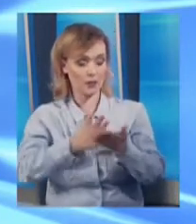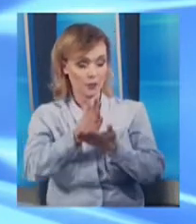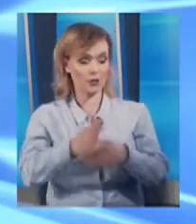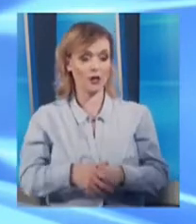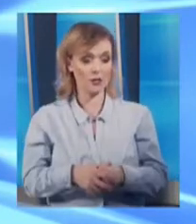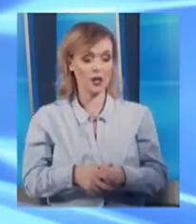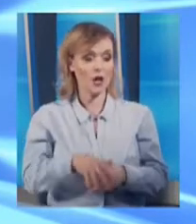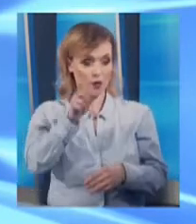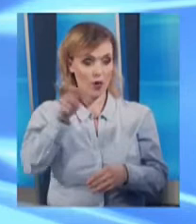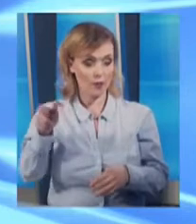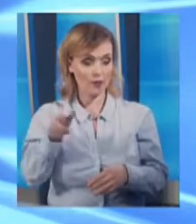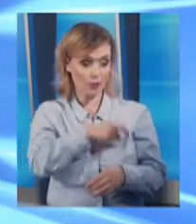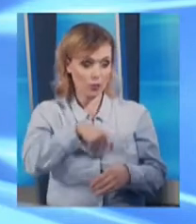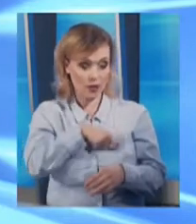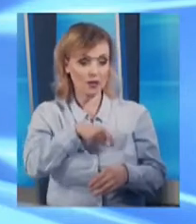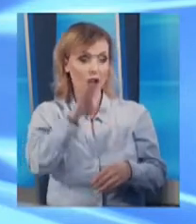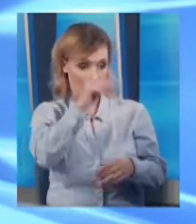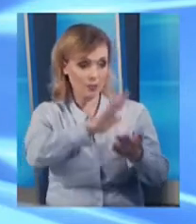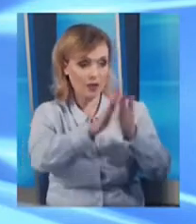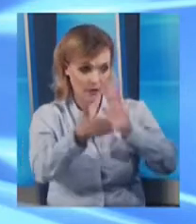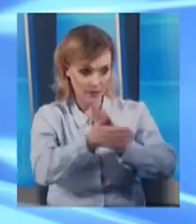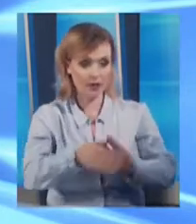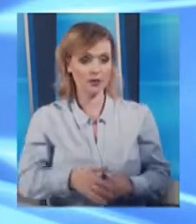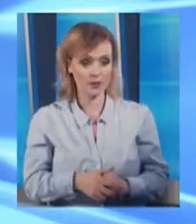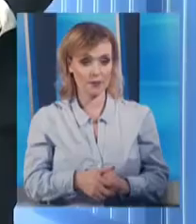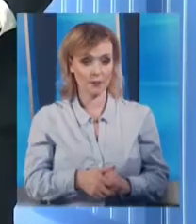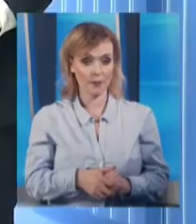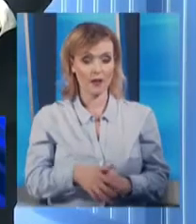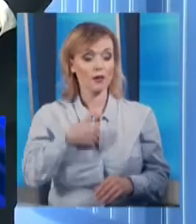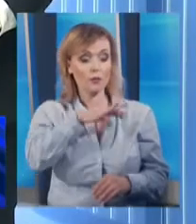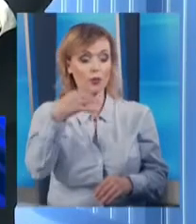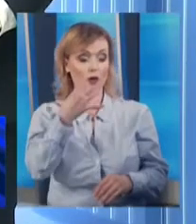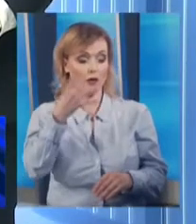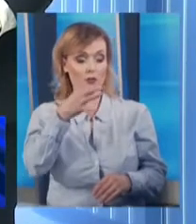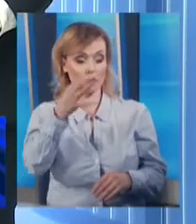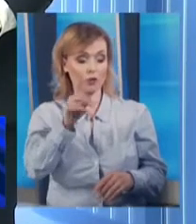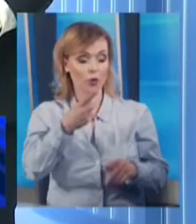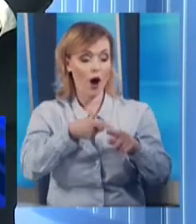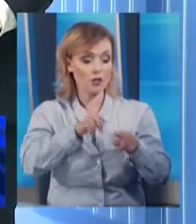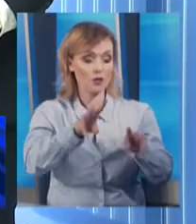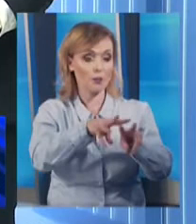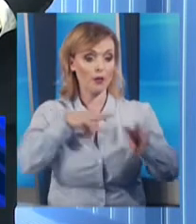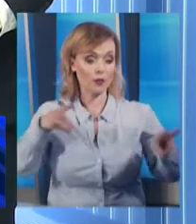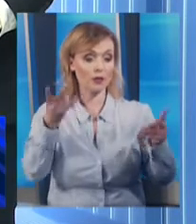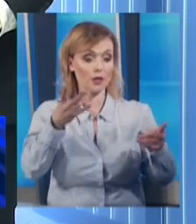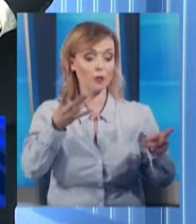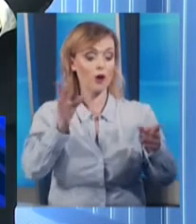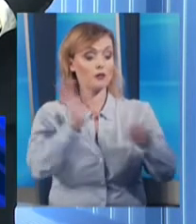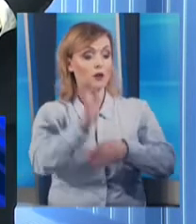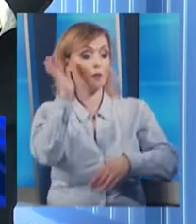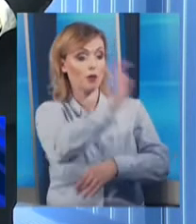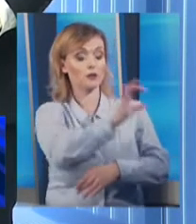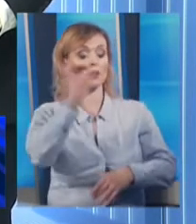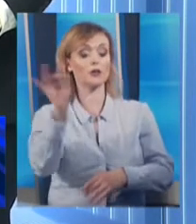câștiga putere să convingă Parlamentul să obțină noi vot? Noi am spus în repetate rânduri că acest Parlament trebuie trimis în istorie, pentru că